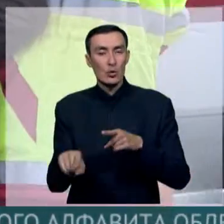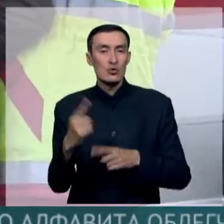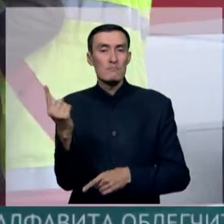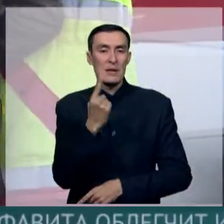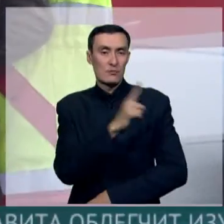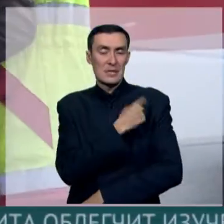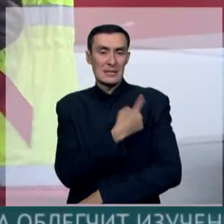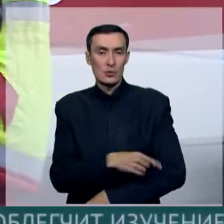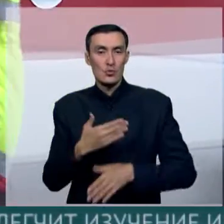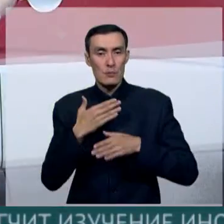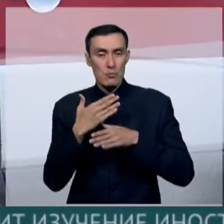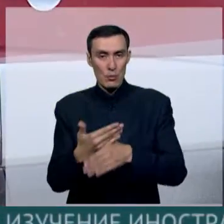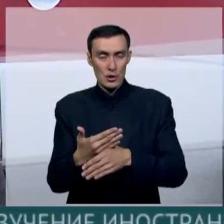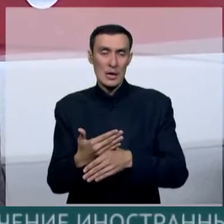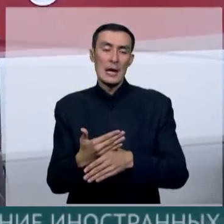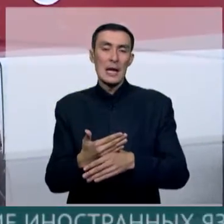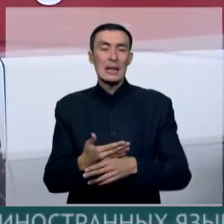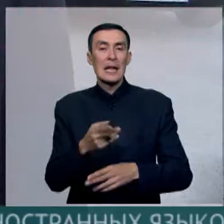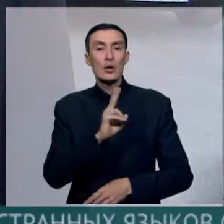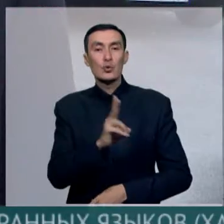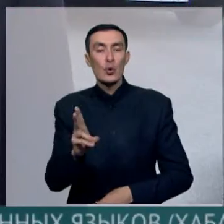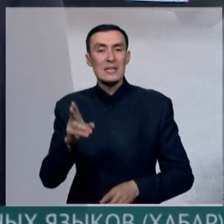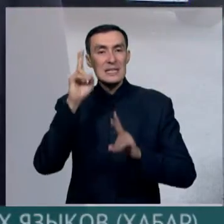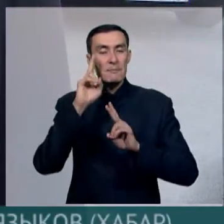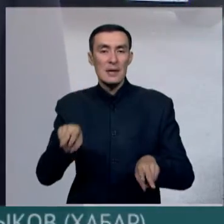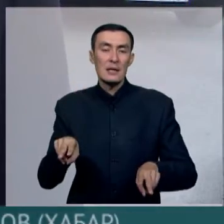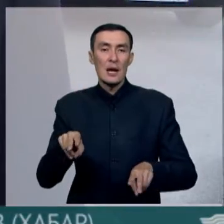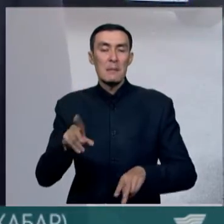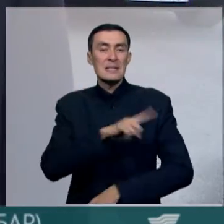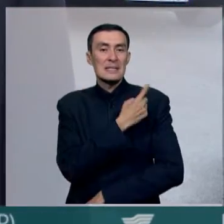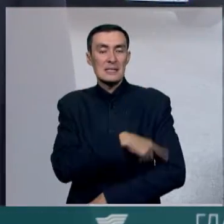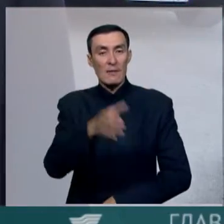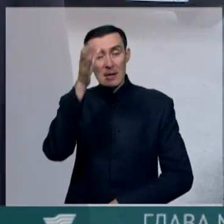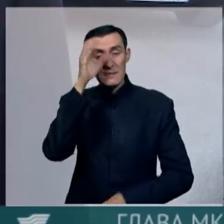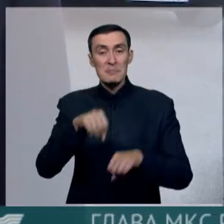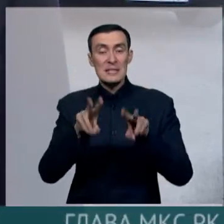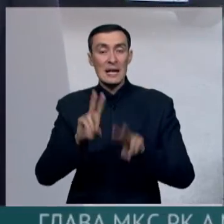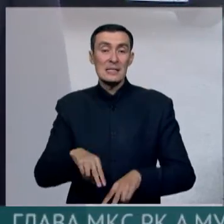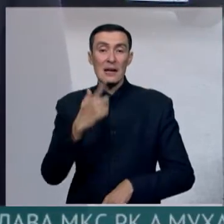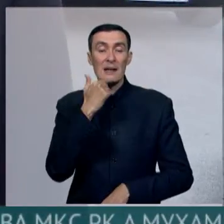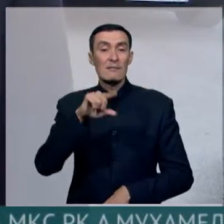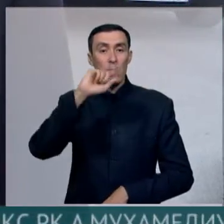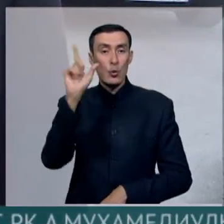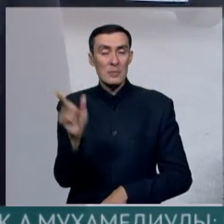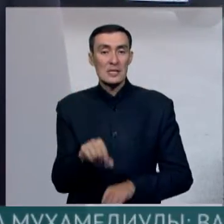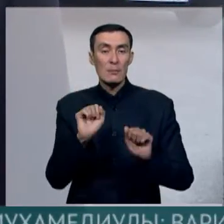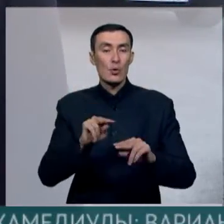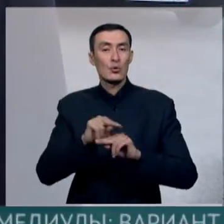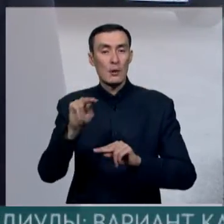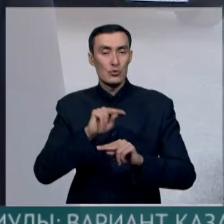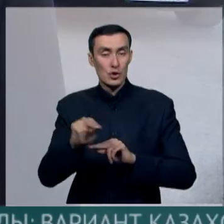первую медицинскую помощь. А для тех, кто не имеет медицинского образования, специалисты Красного полумесяца могут